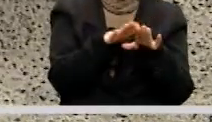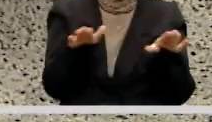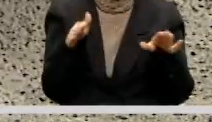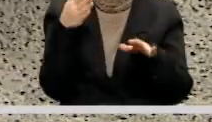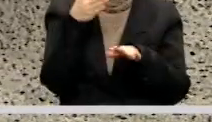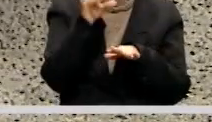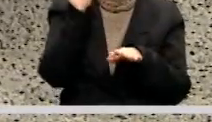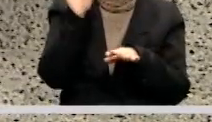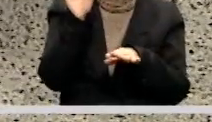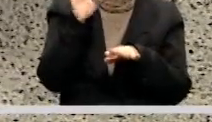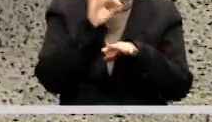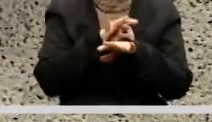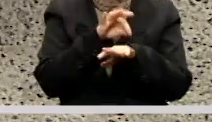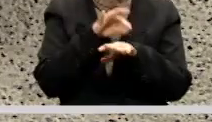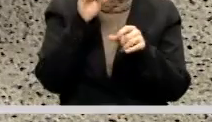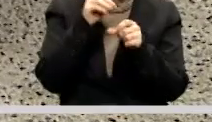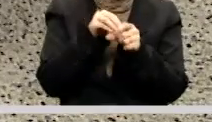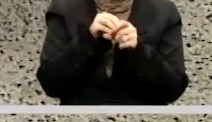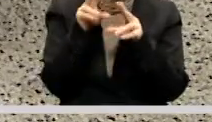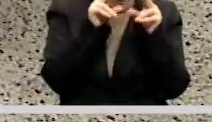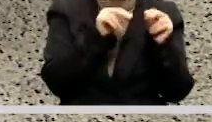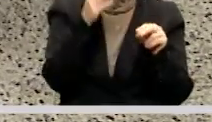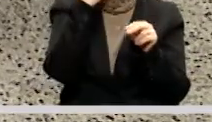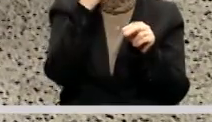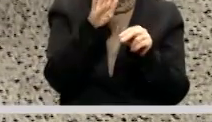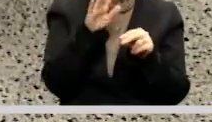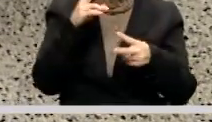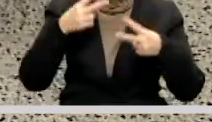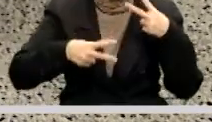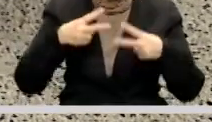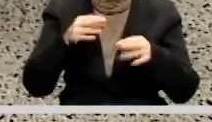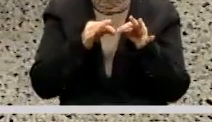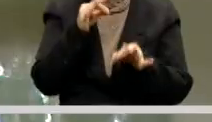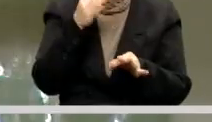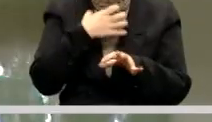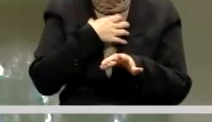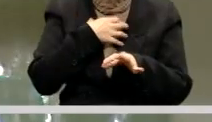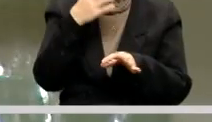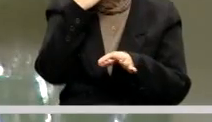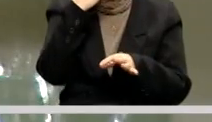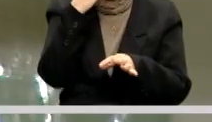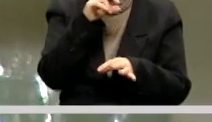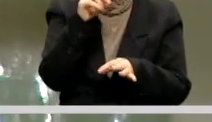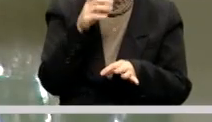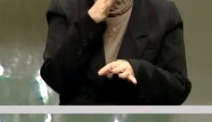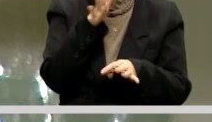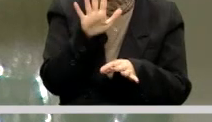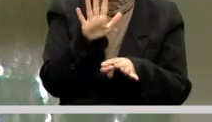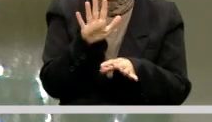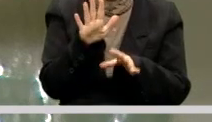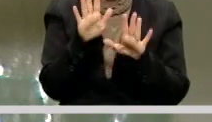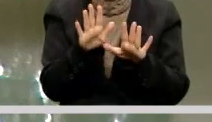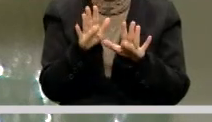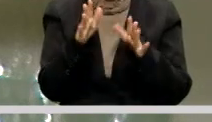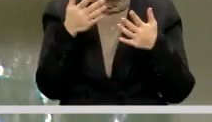dakika içerisinde uyumayı bekleriz. Şimdi bazen de kişiler, hani kendimize alıştırıyor muyuz ona bilmiyorum ama mesela televizyon